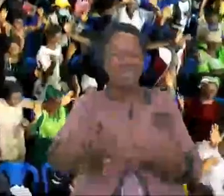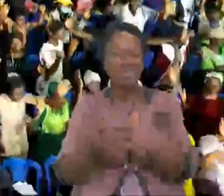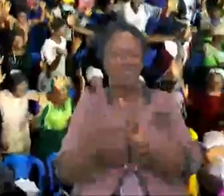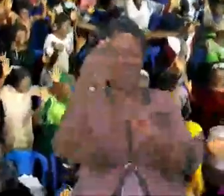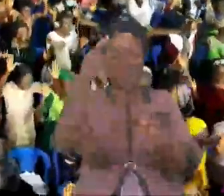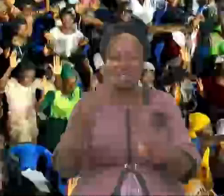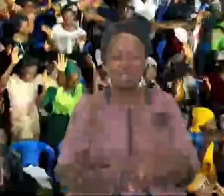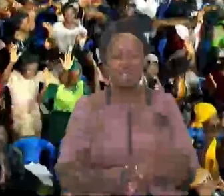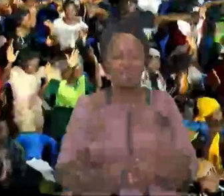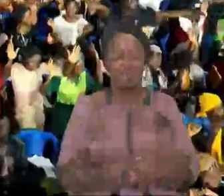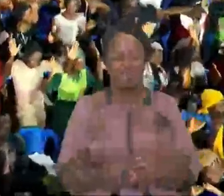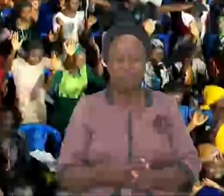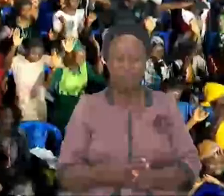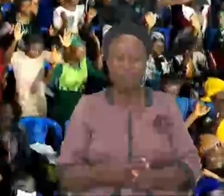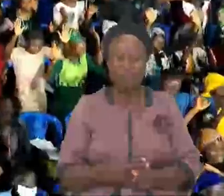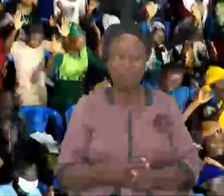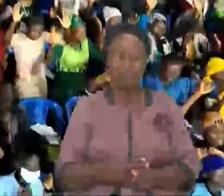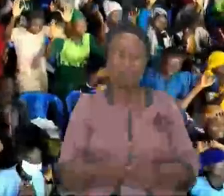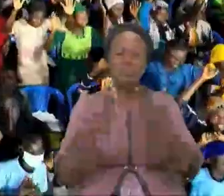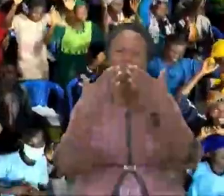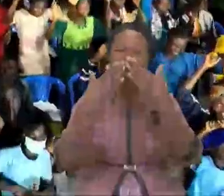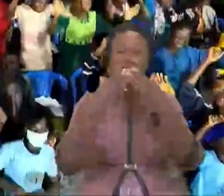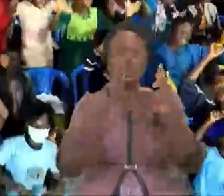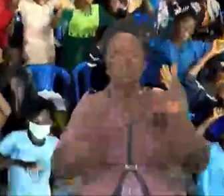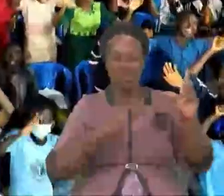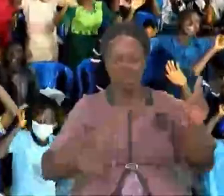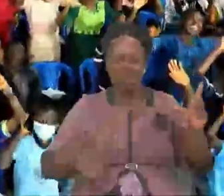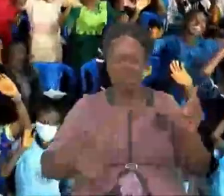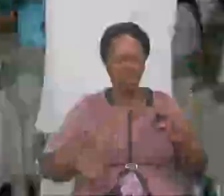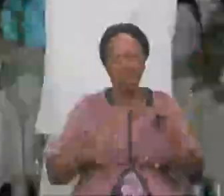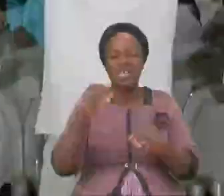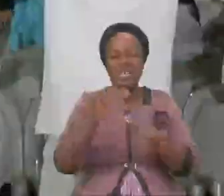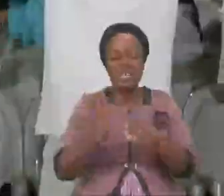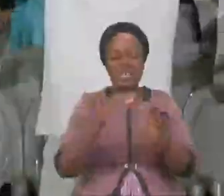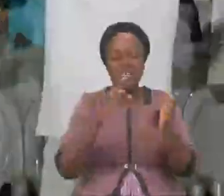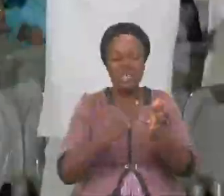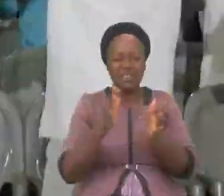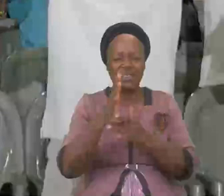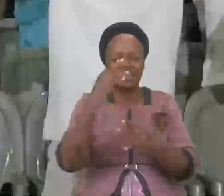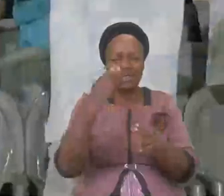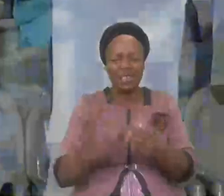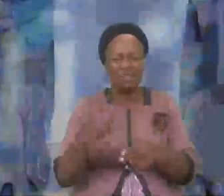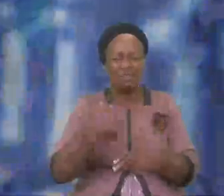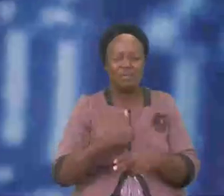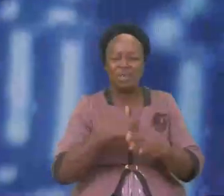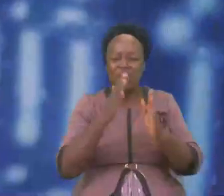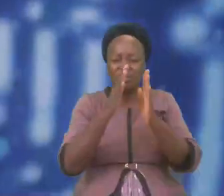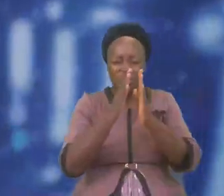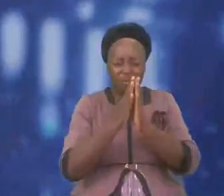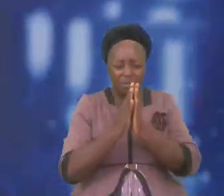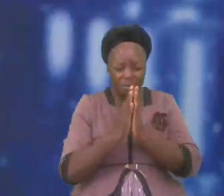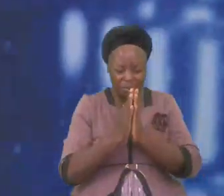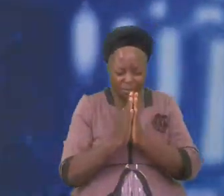au nom de Jésus. Merci Seigneur, au nom de Jésus, nous